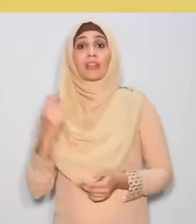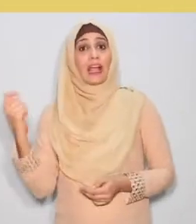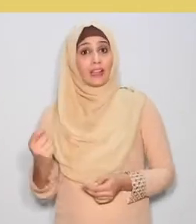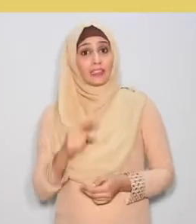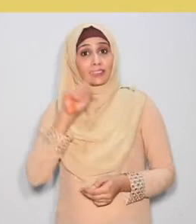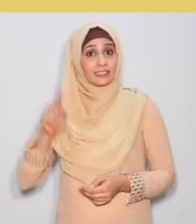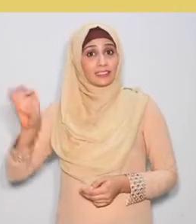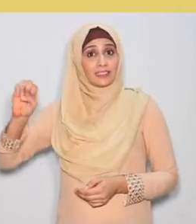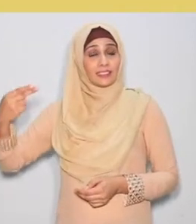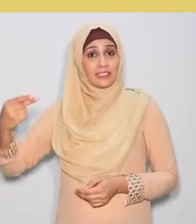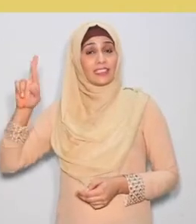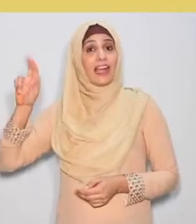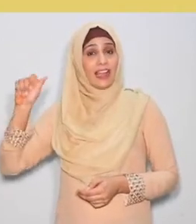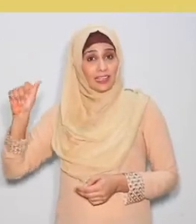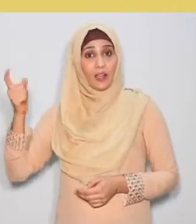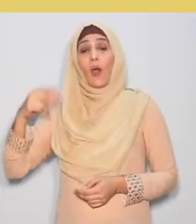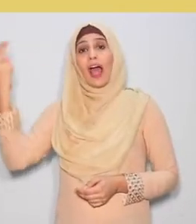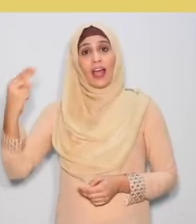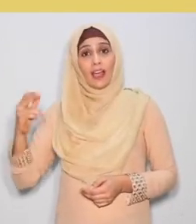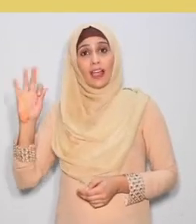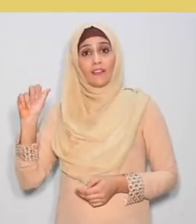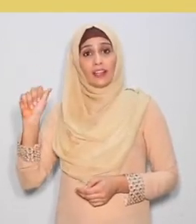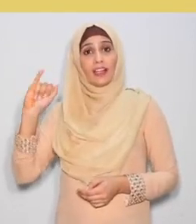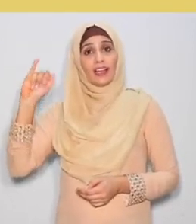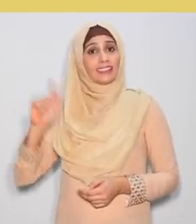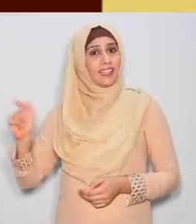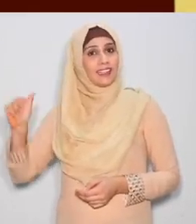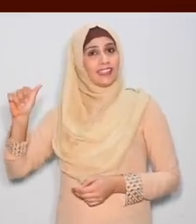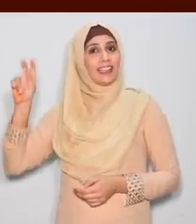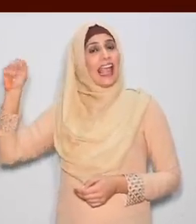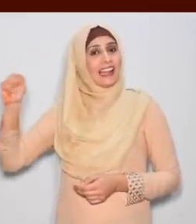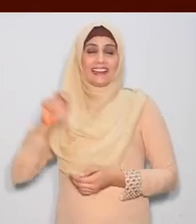की मुसन्निफा हैं ज़हरा नासिर और मुसव्विर हैं फैज़ान अहमद।